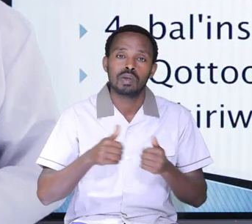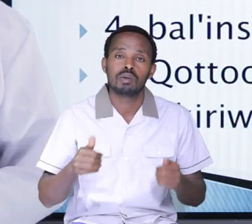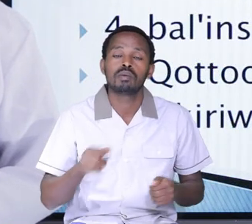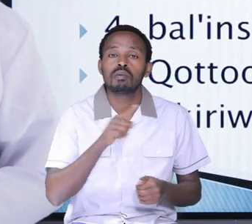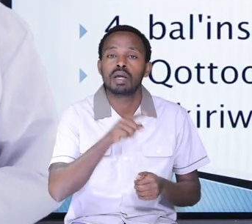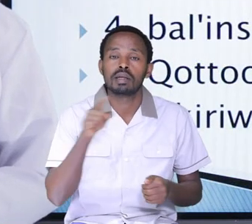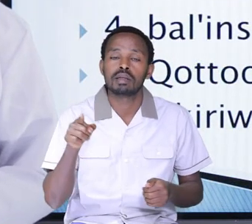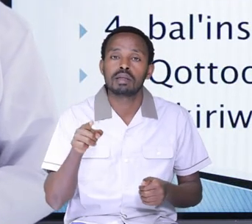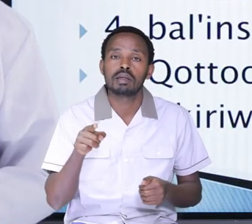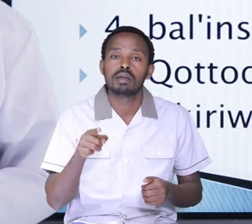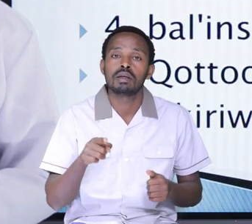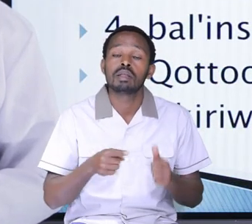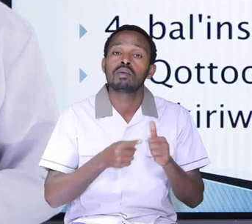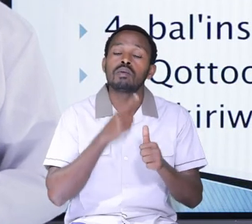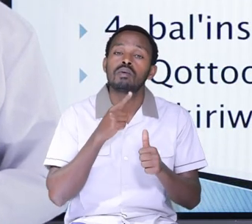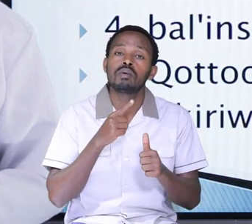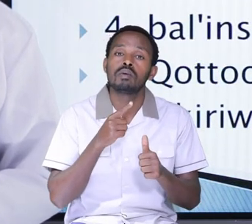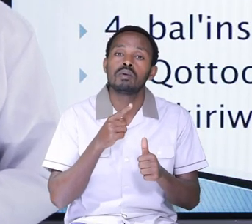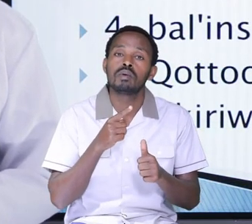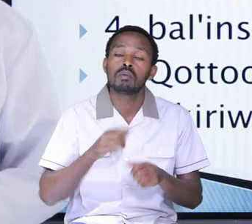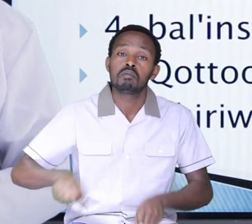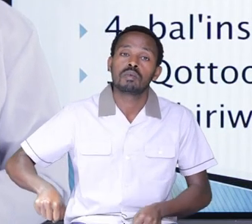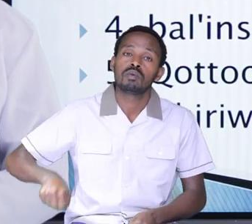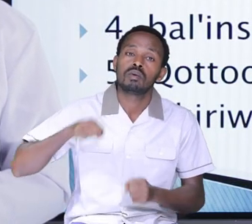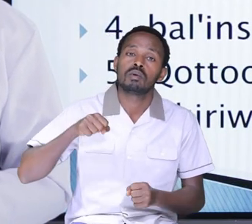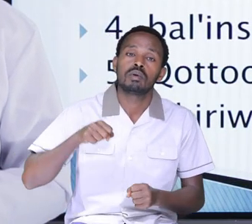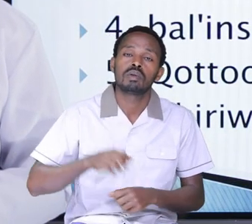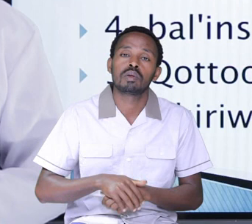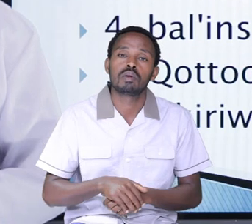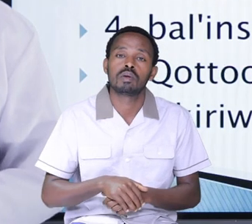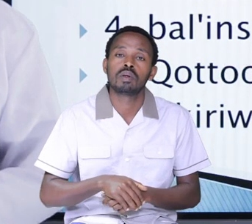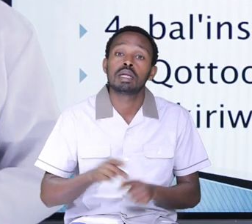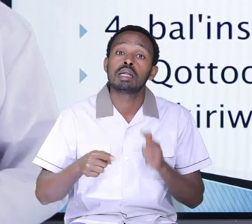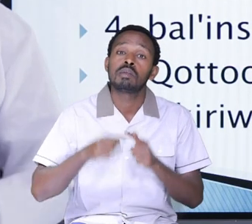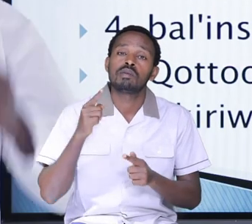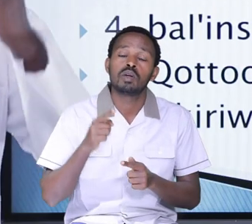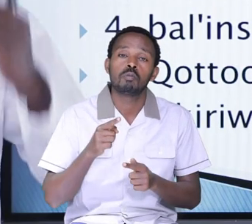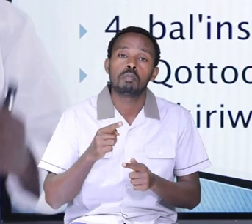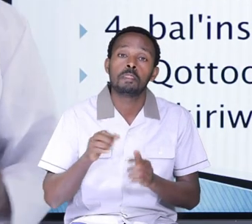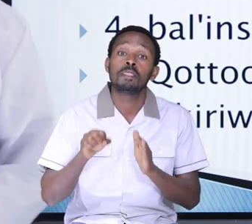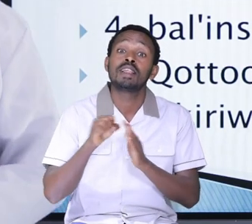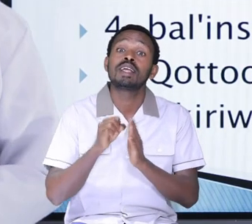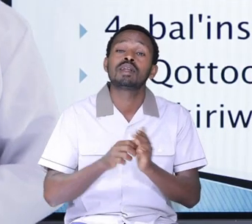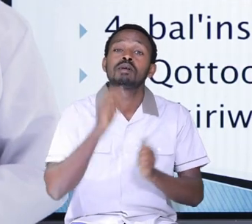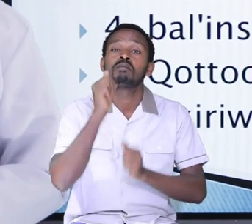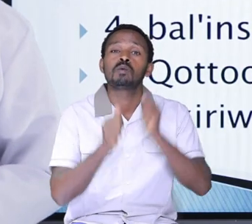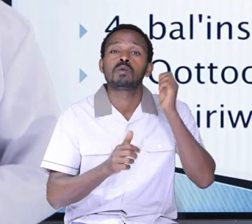Isaanis 1ffaa irratti fonqolcha, 2ffaa irratti sirna puulii,